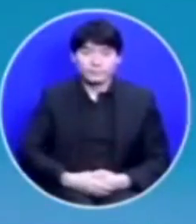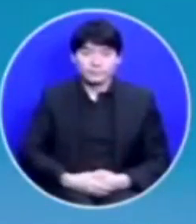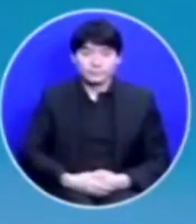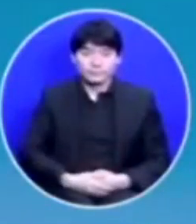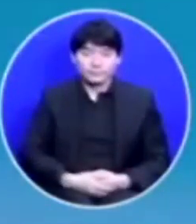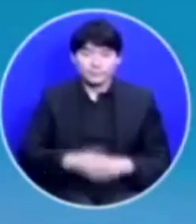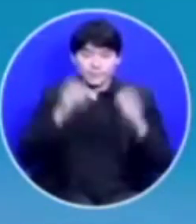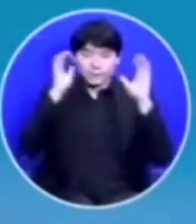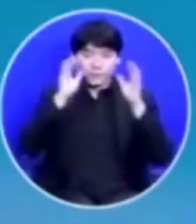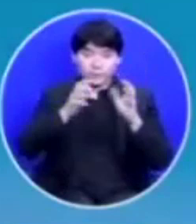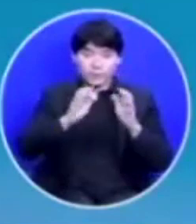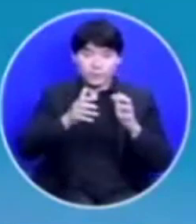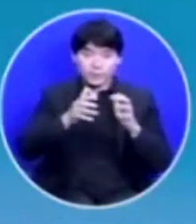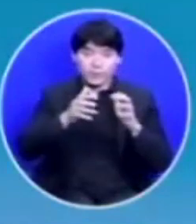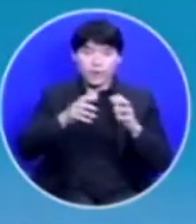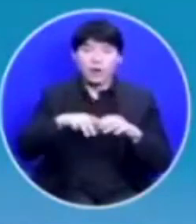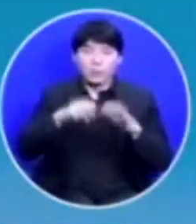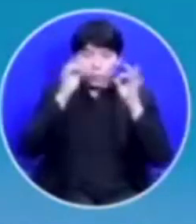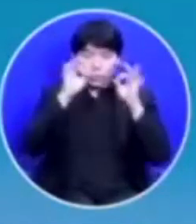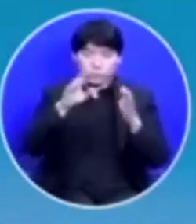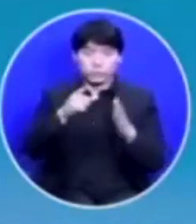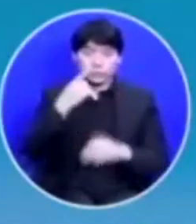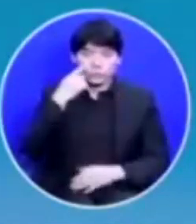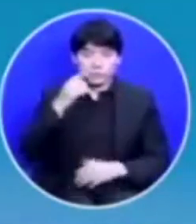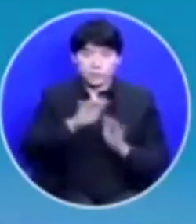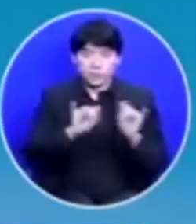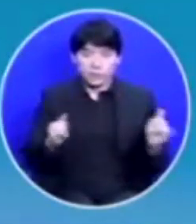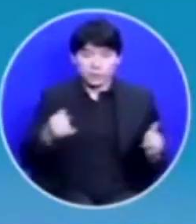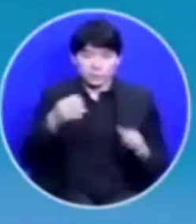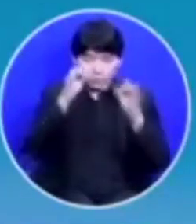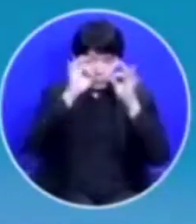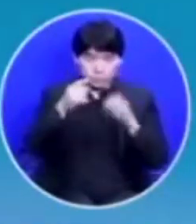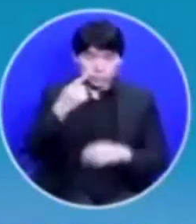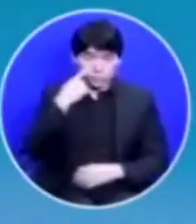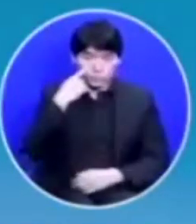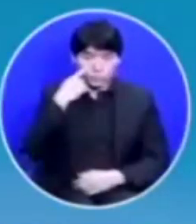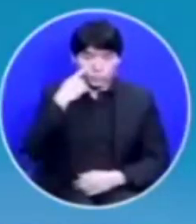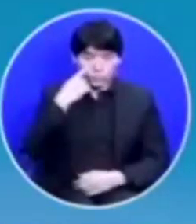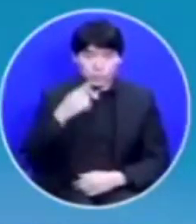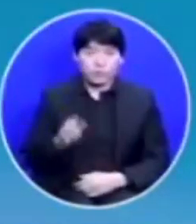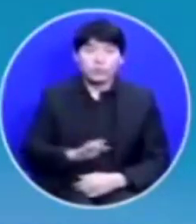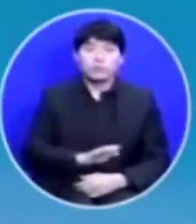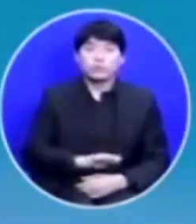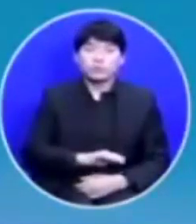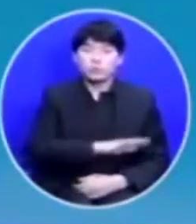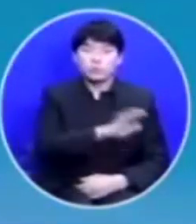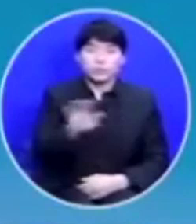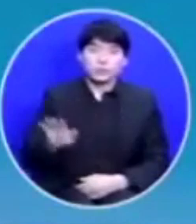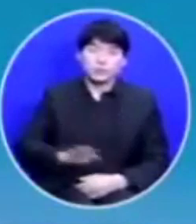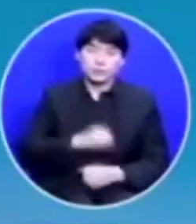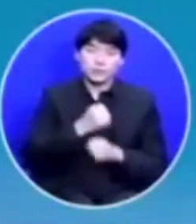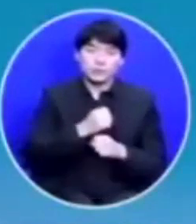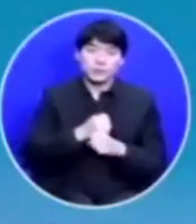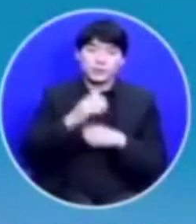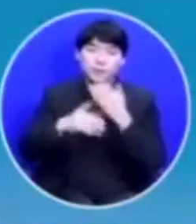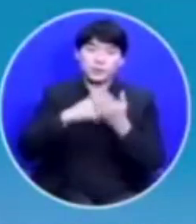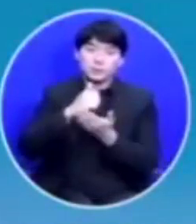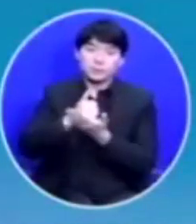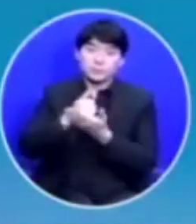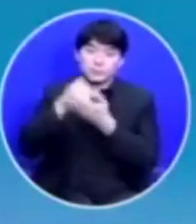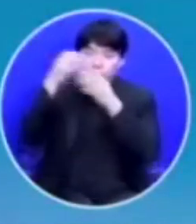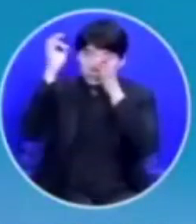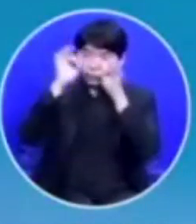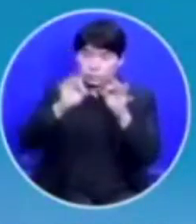세상에 보는 눈 사람이 보는 눈과 우리를 지으신 하나님이 보시는 눈이 다릅니다